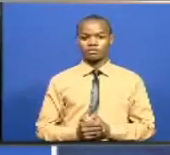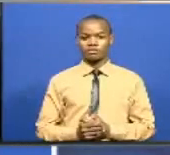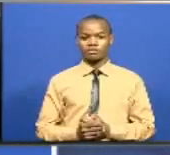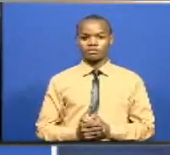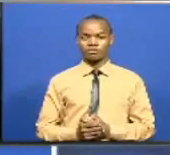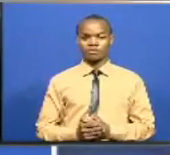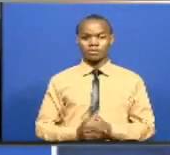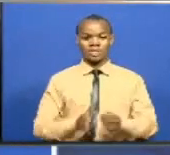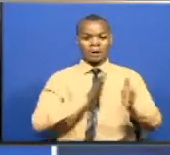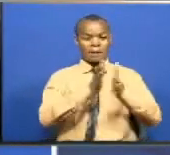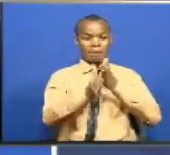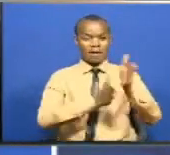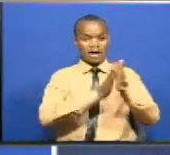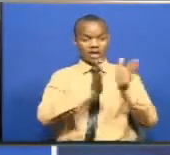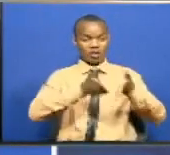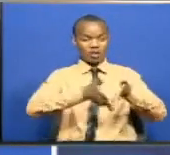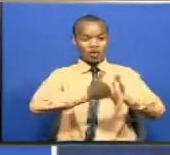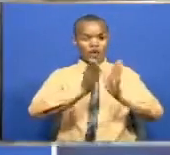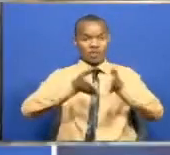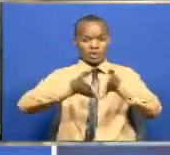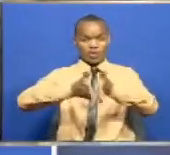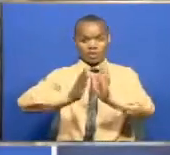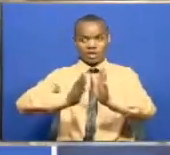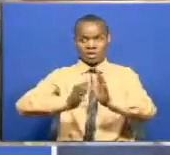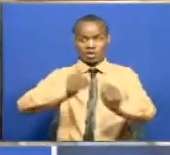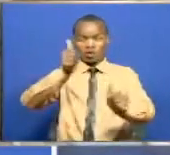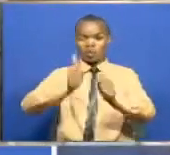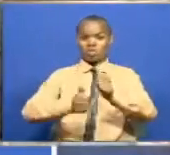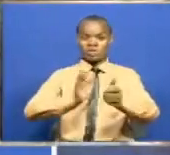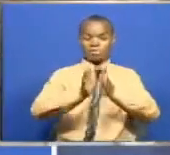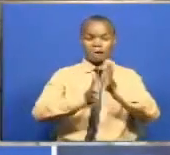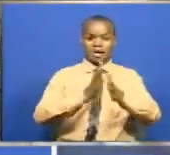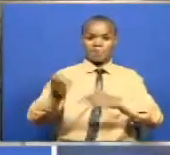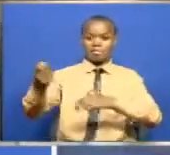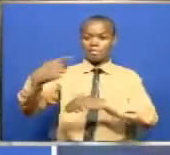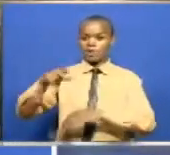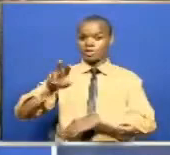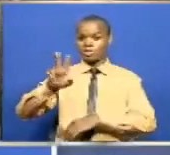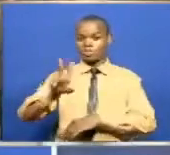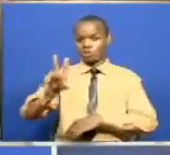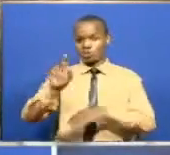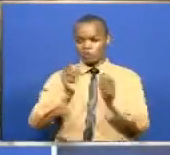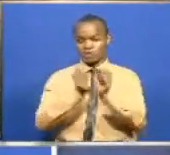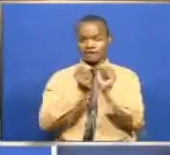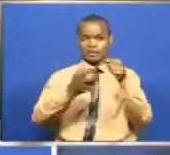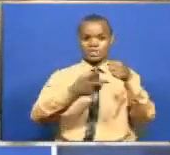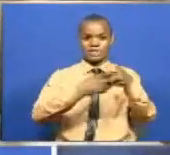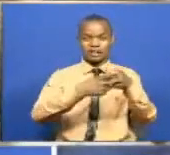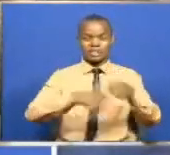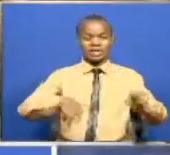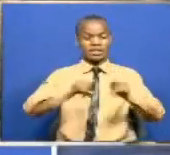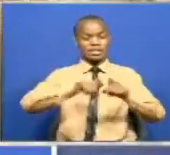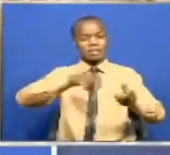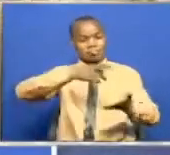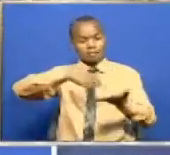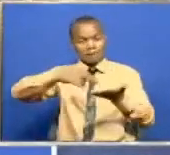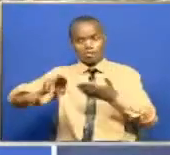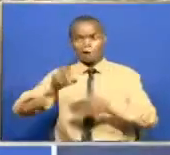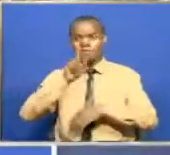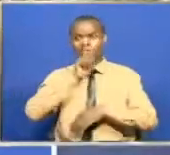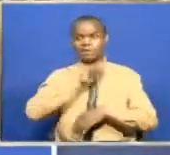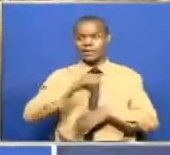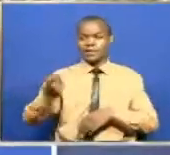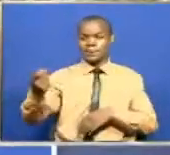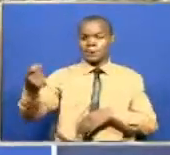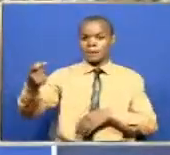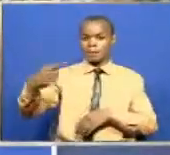Mpango wa muundo msingi wa kanda uliidhinishwa mwezi Februari mwaka 2017 na kutiwa saini mwezi Mei mwaka huo